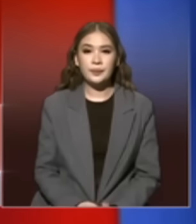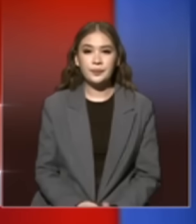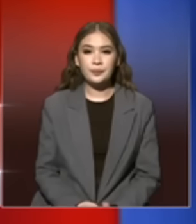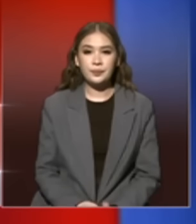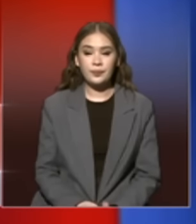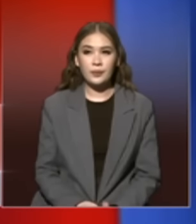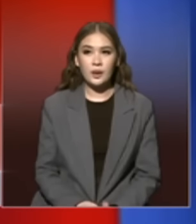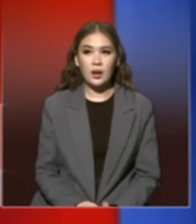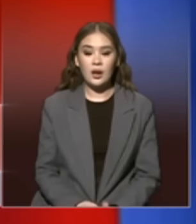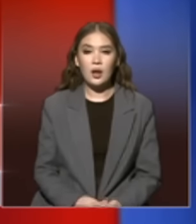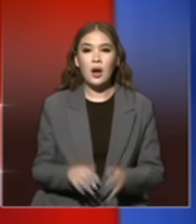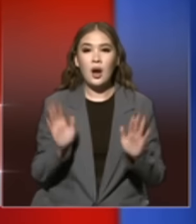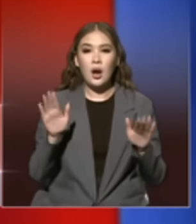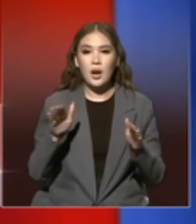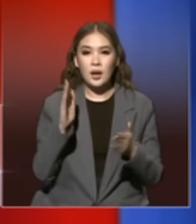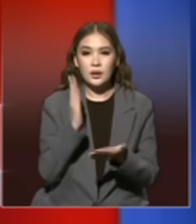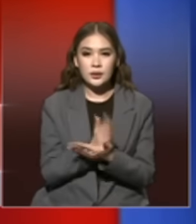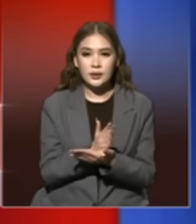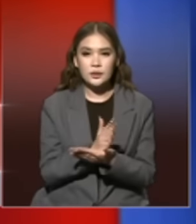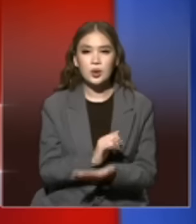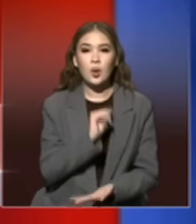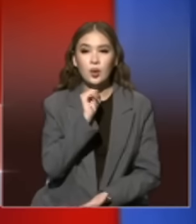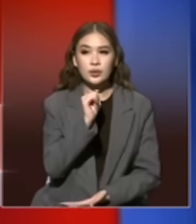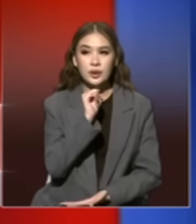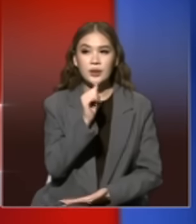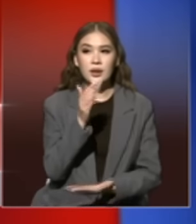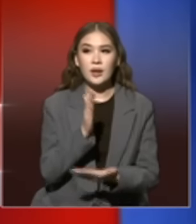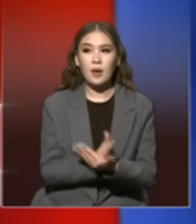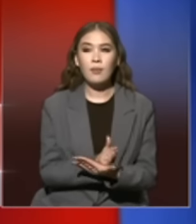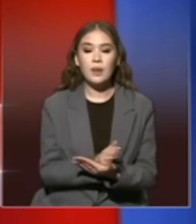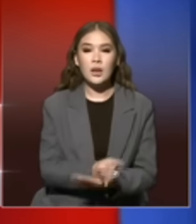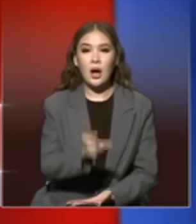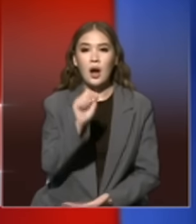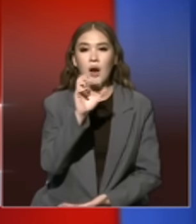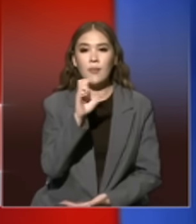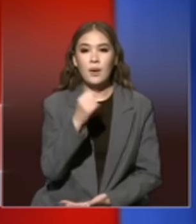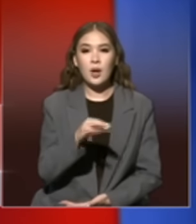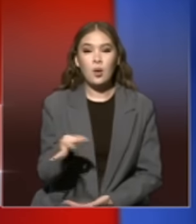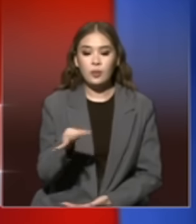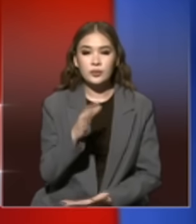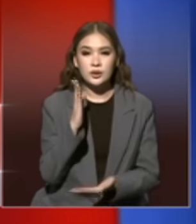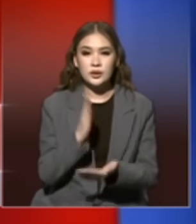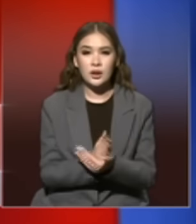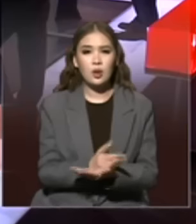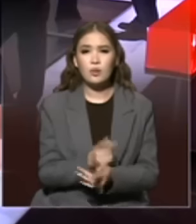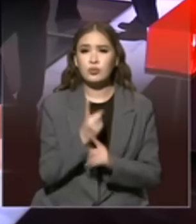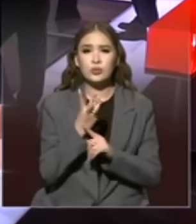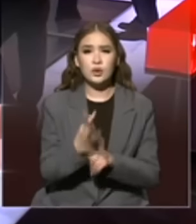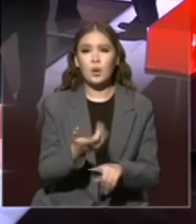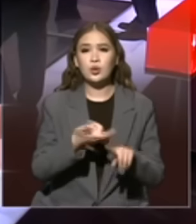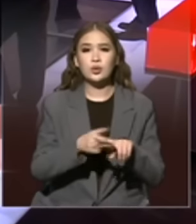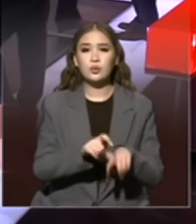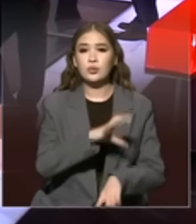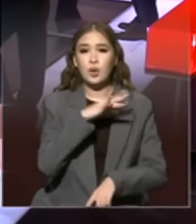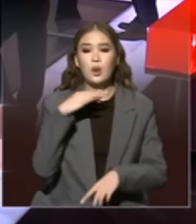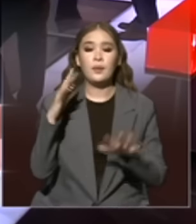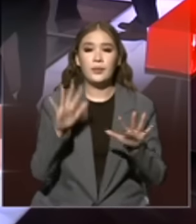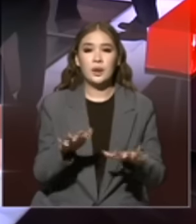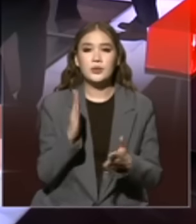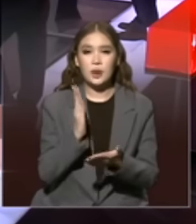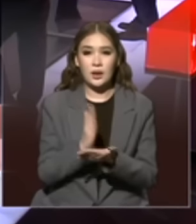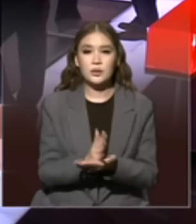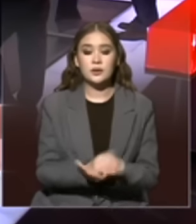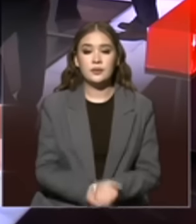Вишневка деген бар, Пятерка деген. Сосын жаңа Қостанайда бар екенін білемін. Абай облысында бар. Иә, сонда қатаң режим. Ол біраз жерде бар. Біраз жерде бар енді.